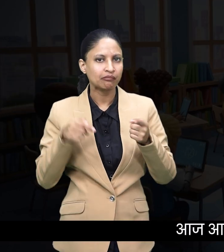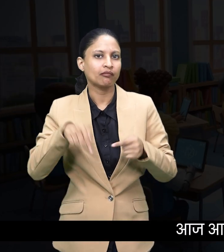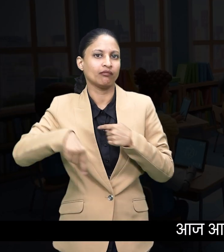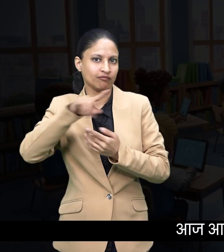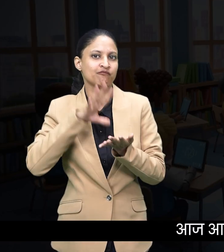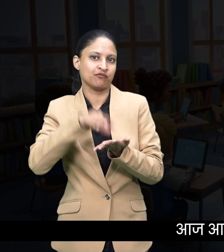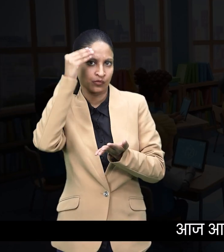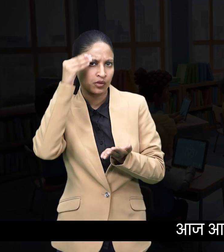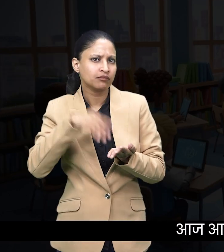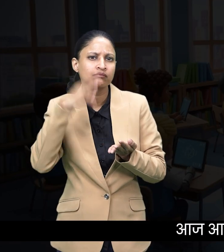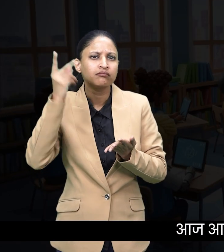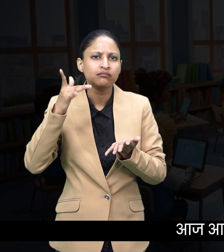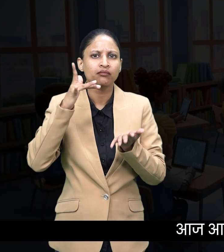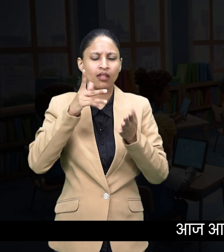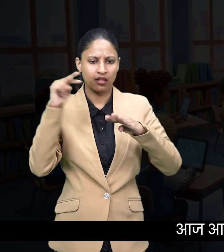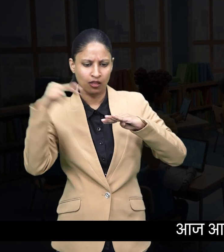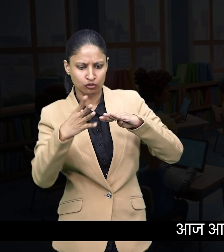आज आपण हेच शिकणार आहोत.